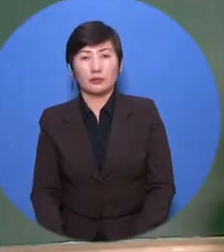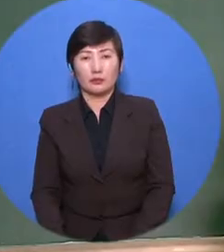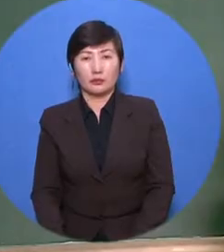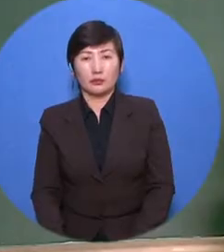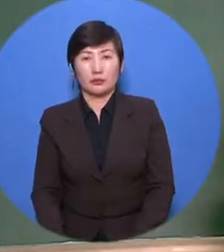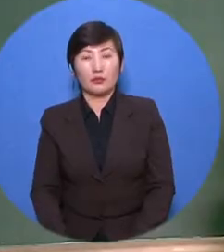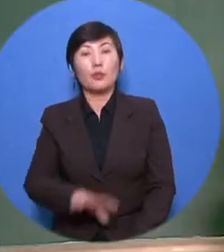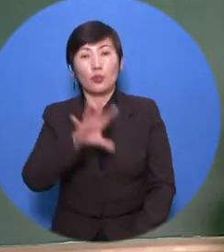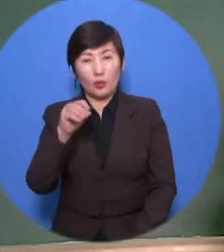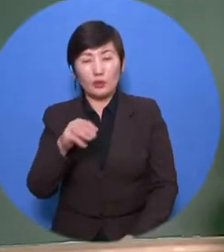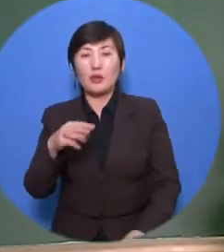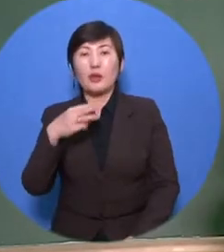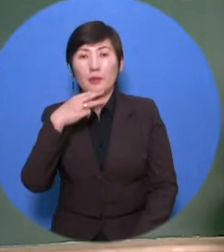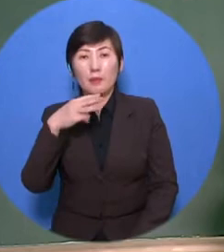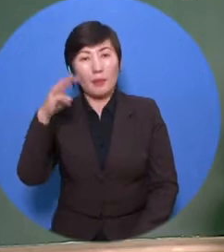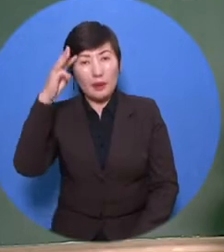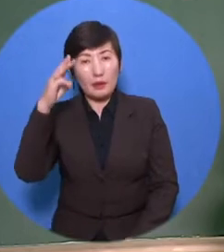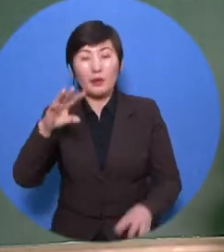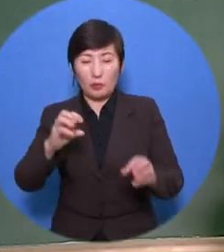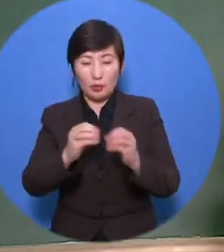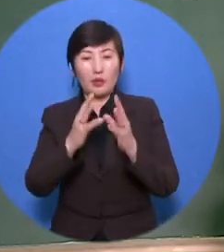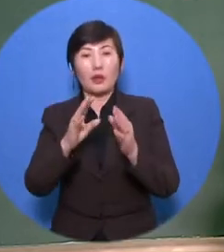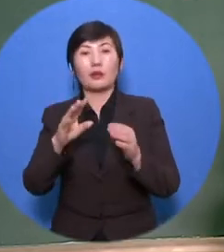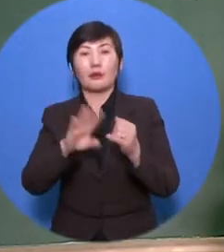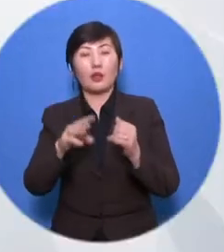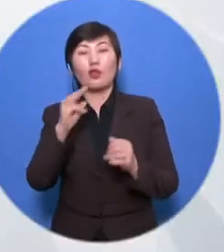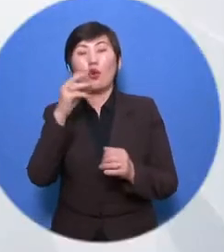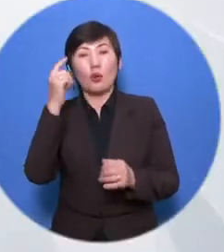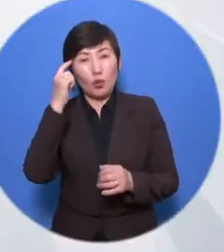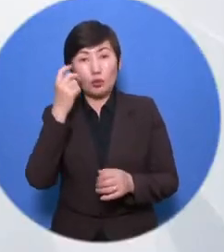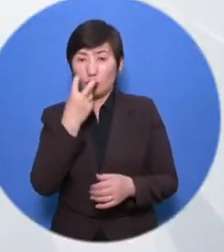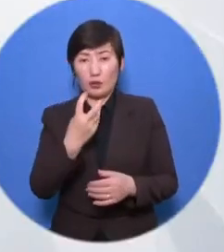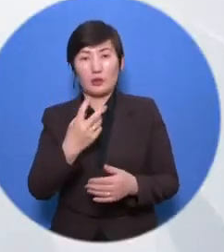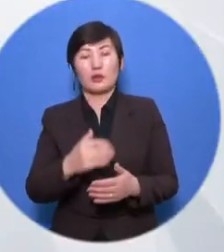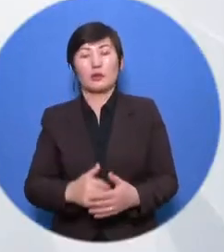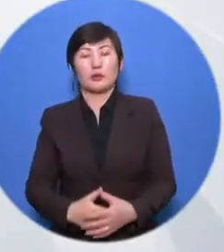За бүгдээрээ мэдлэгээ бүтээхийн тулд дараах бодлогыг авч үзье.